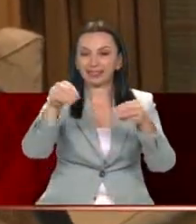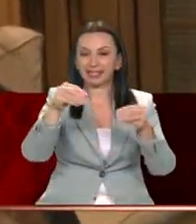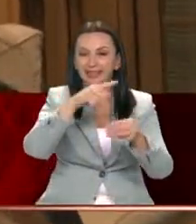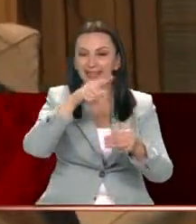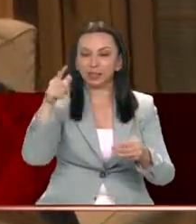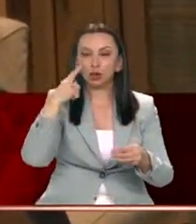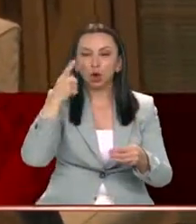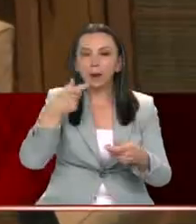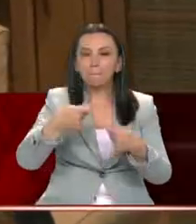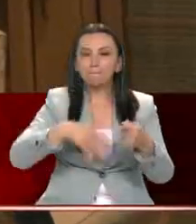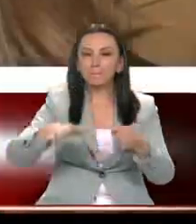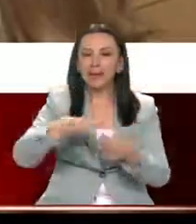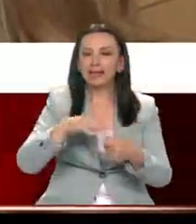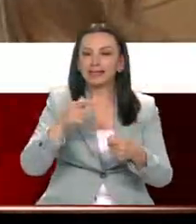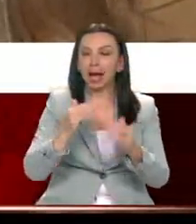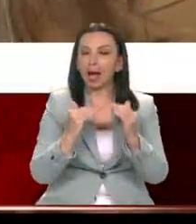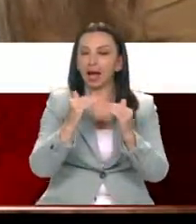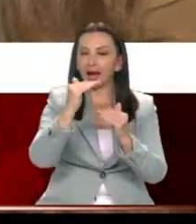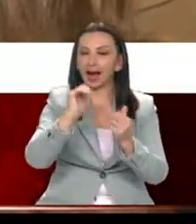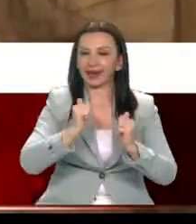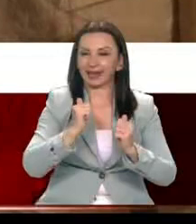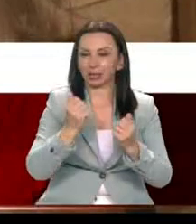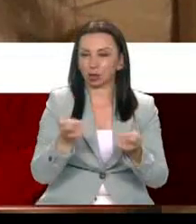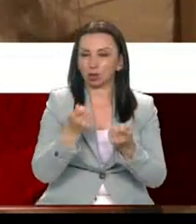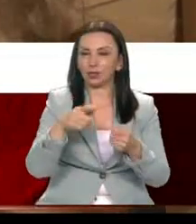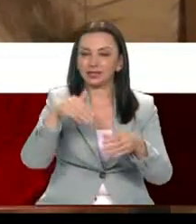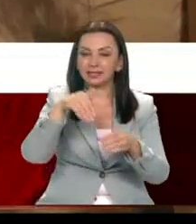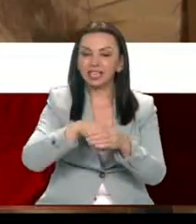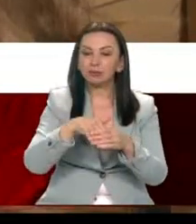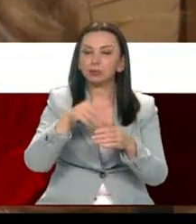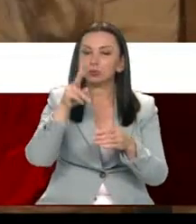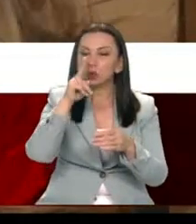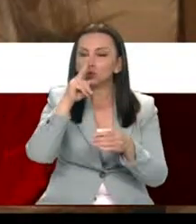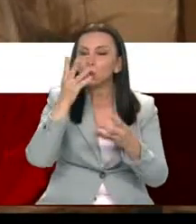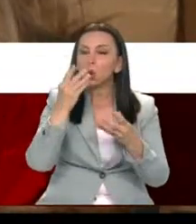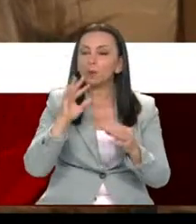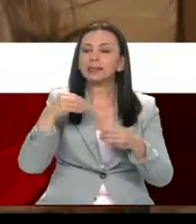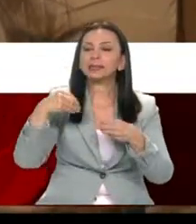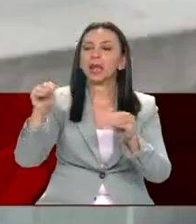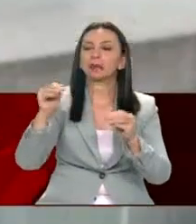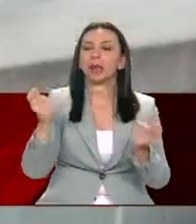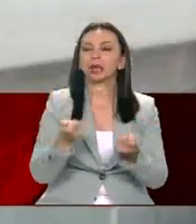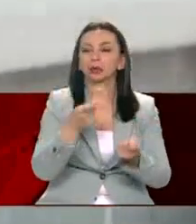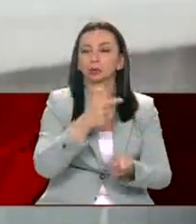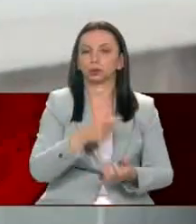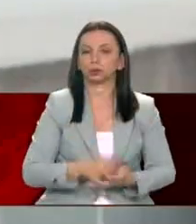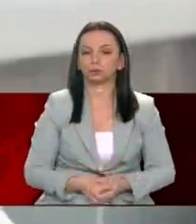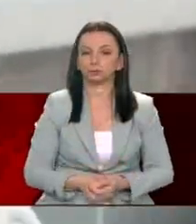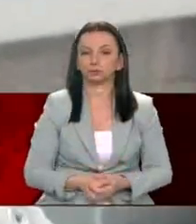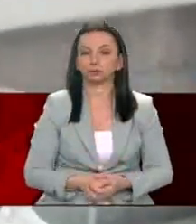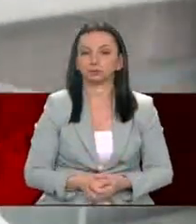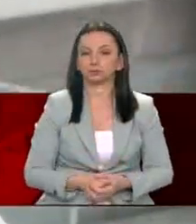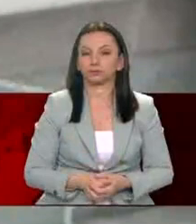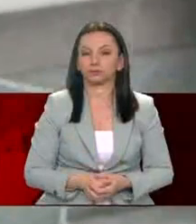piyasayı hareketlendirmeye çalışıyor. Seçim sonucunu almadan satmanın yollarını arıyorlar. Bu bir pazarlama yöntemi. Onların da derdi